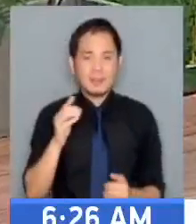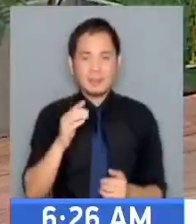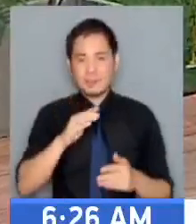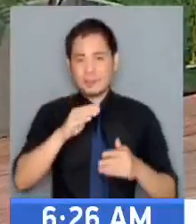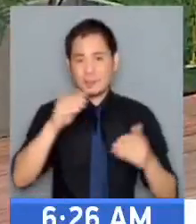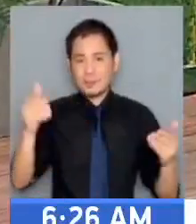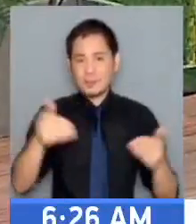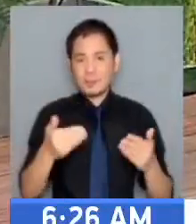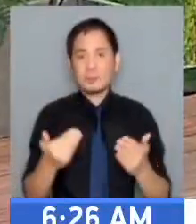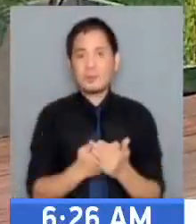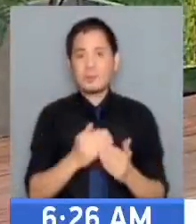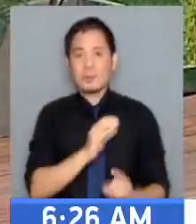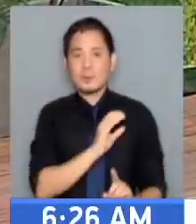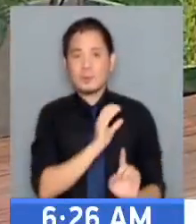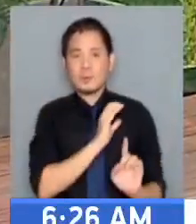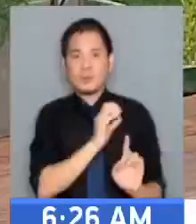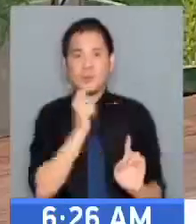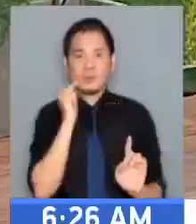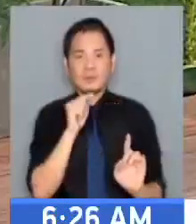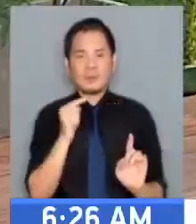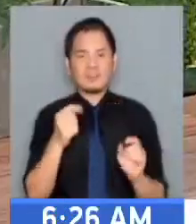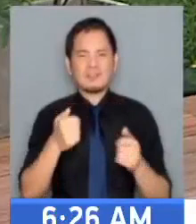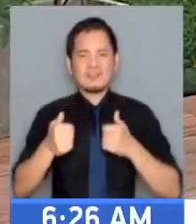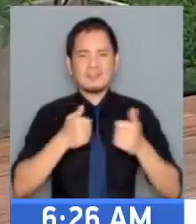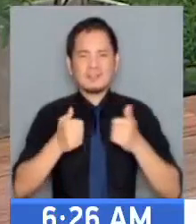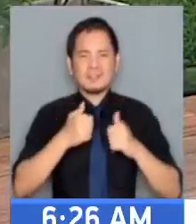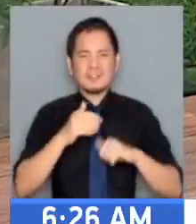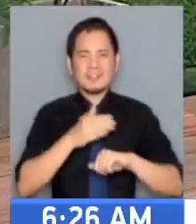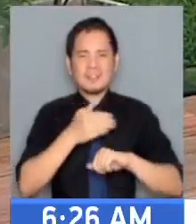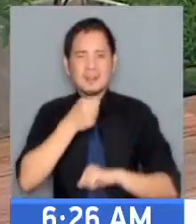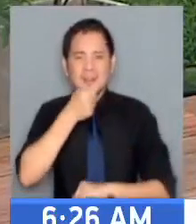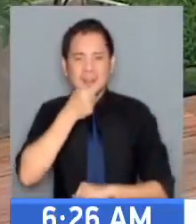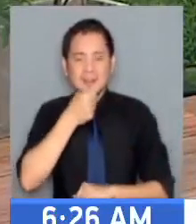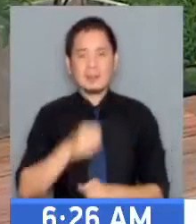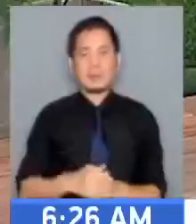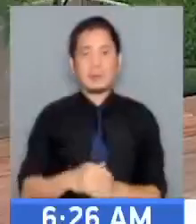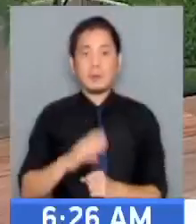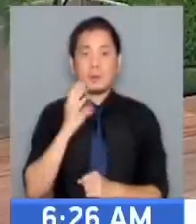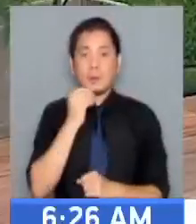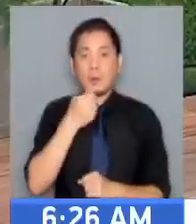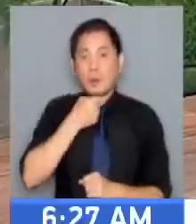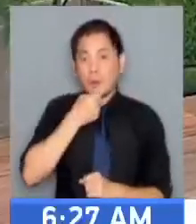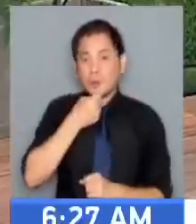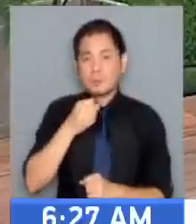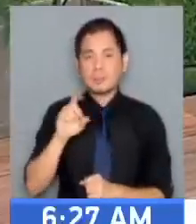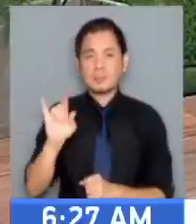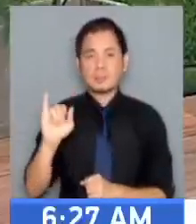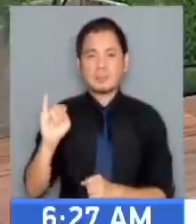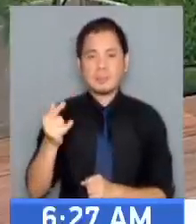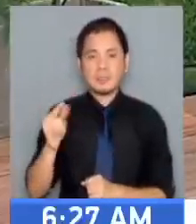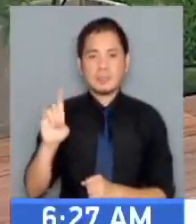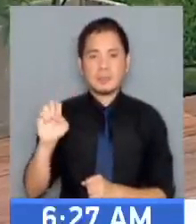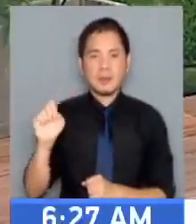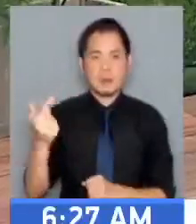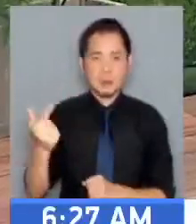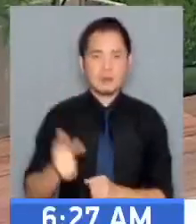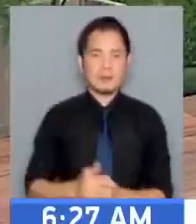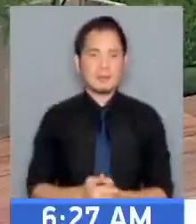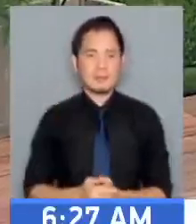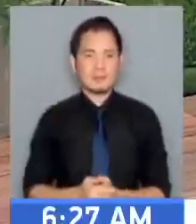Generations, hosted by primetime king Ding Dong Dantes. Bago ang grand reveal, kanya-kanyang hula online ang ating mga netizens. Kung sino nga ba